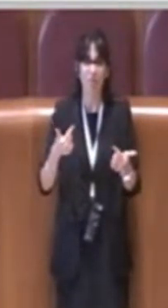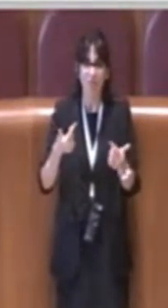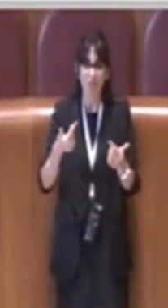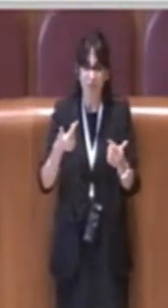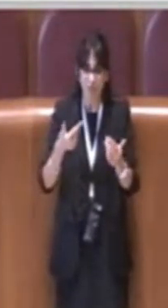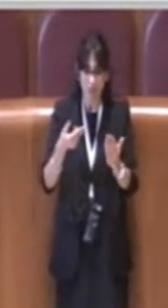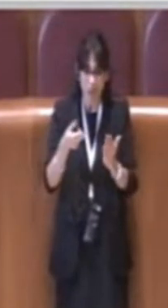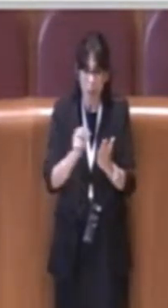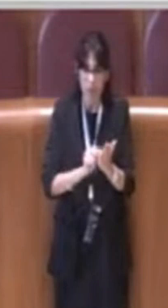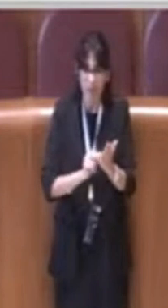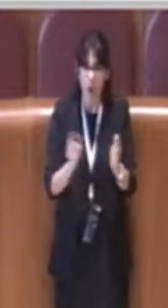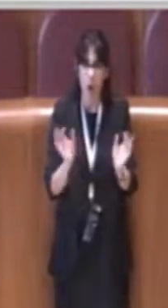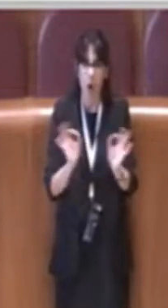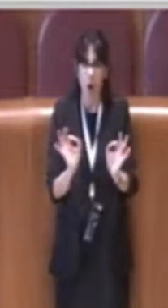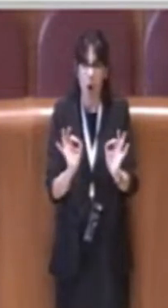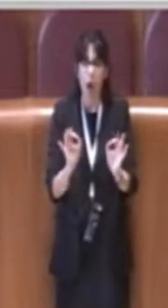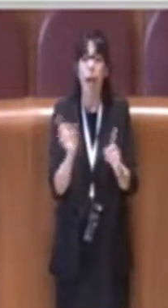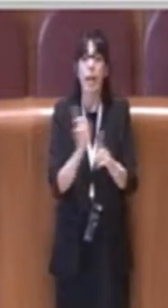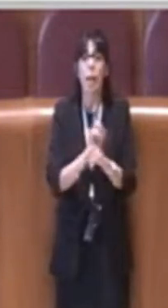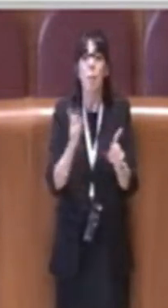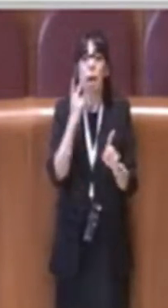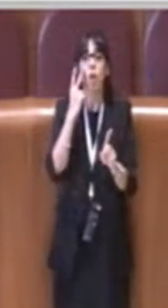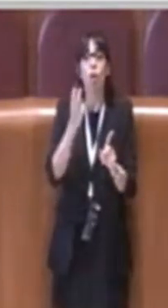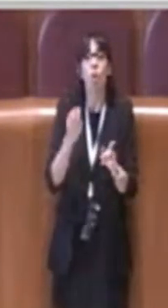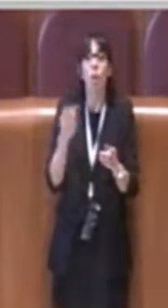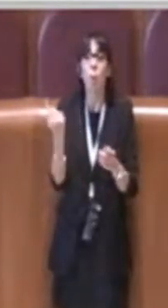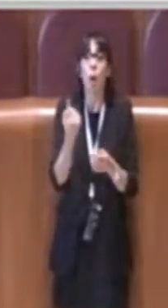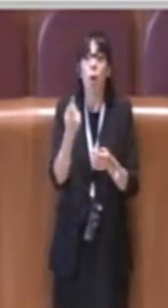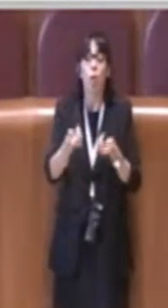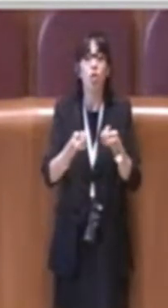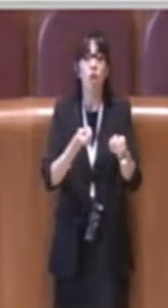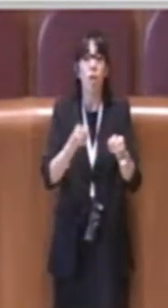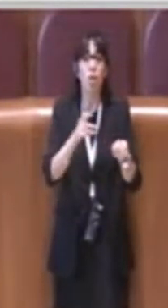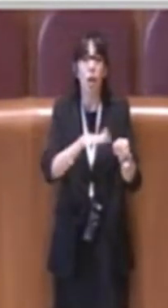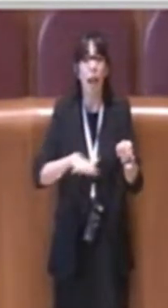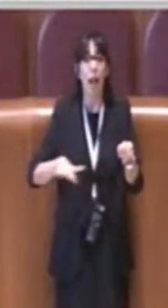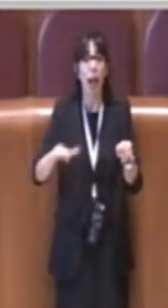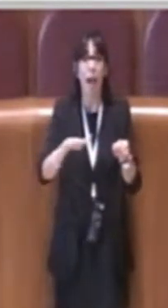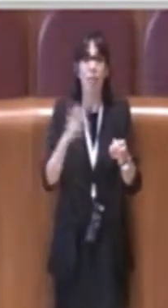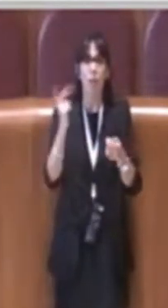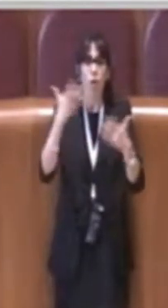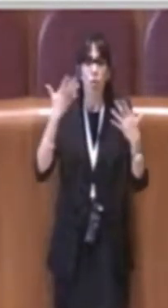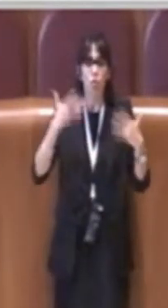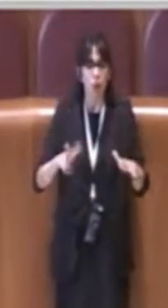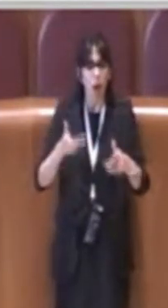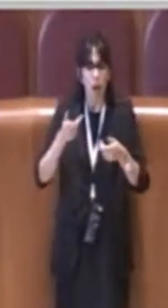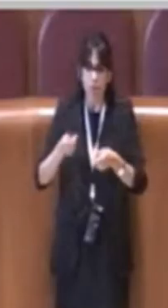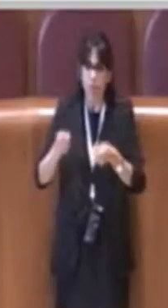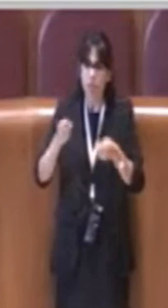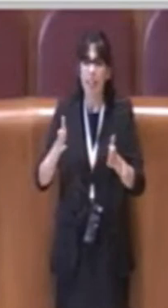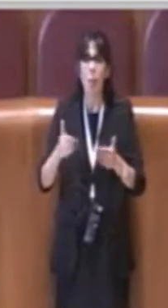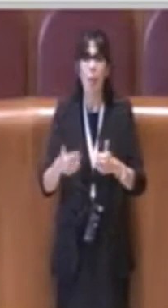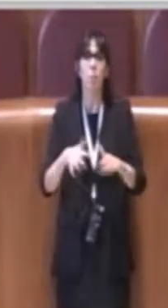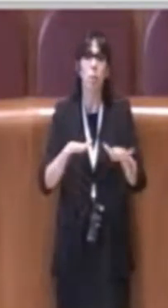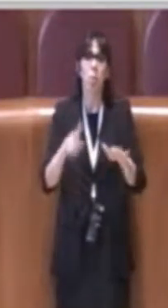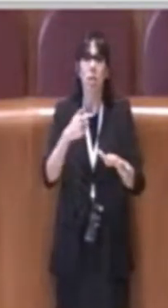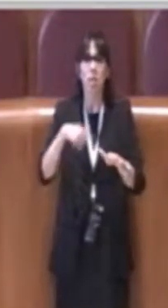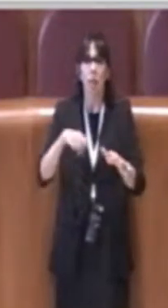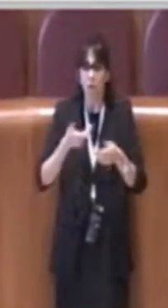effettuata, ma soprattutto non si è trovato un gestore, nonostante peraltro le sollecitazioni fatte dal Dipartimento Mobilità